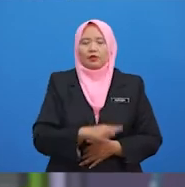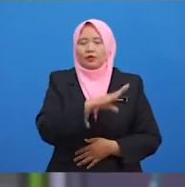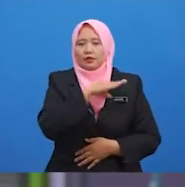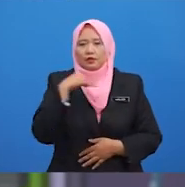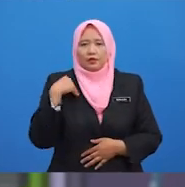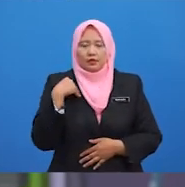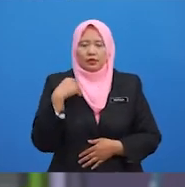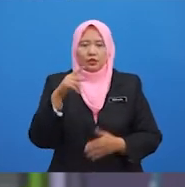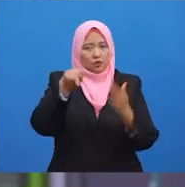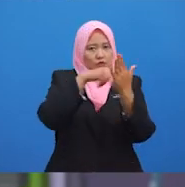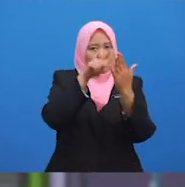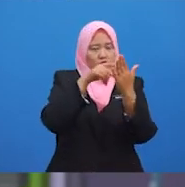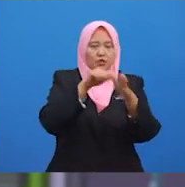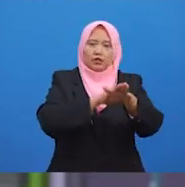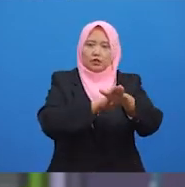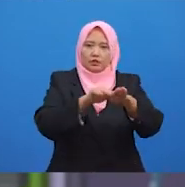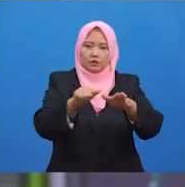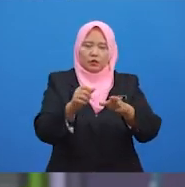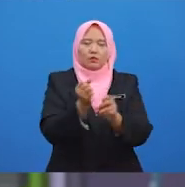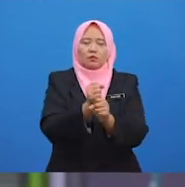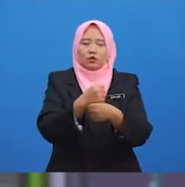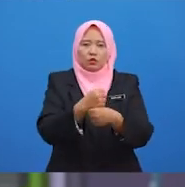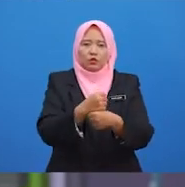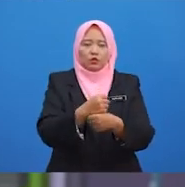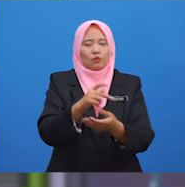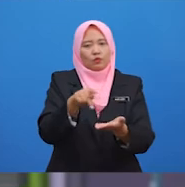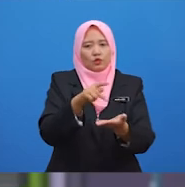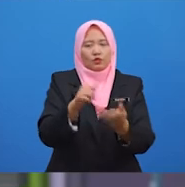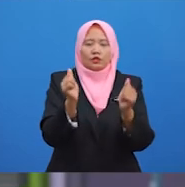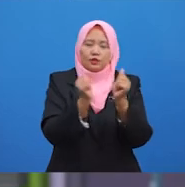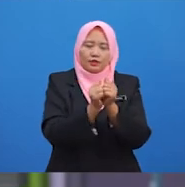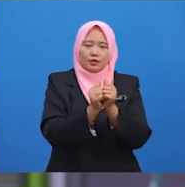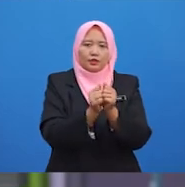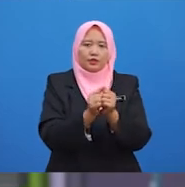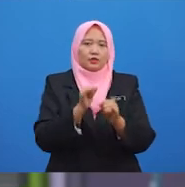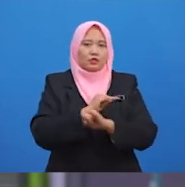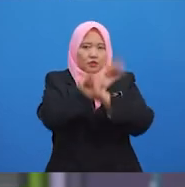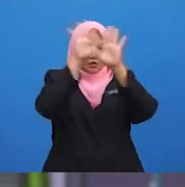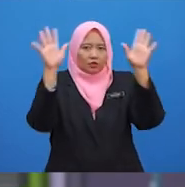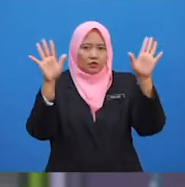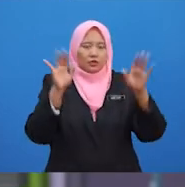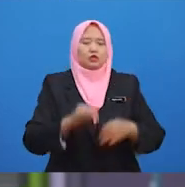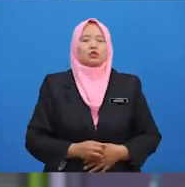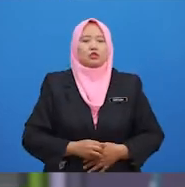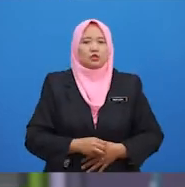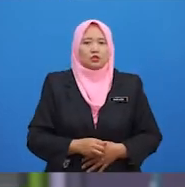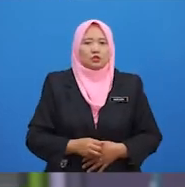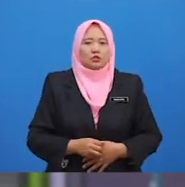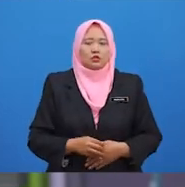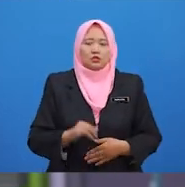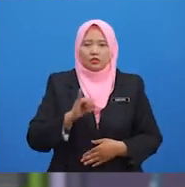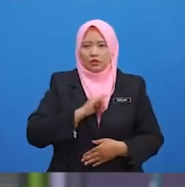aspek bentuk puisi ini dengan jelas. Di samping itu, cikgu berharap murid-murid dapat